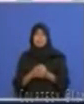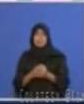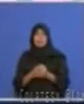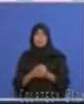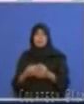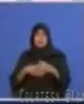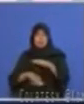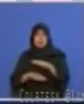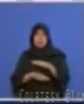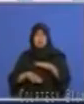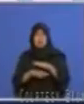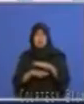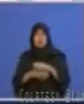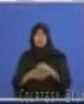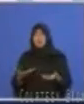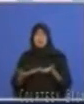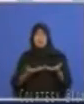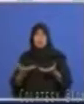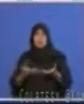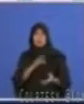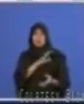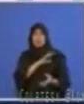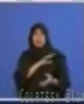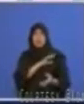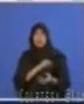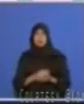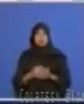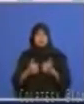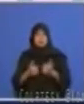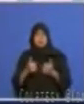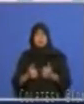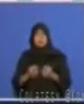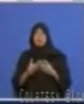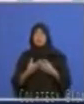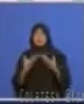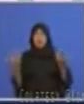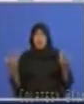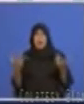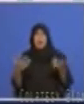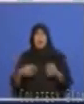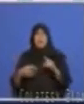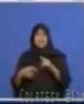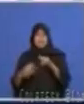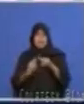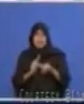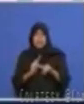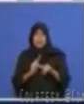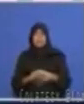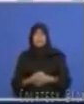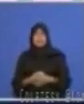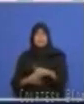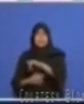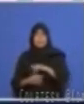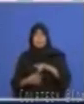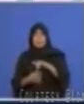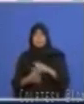paling mendasar adalah bagaimana Gubernur benar-benar membuka diri untuk kebersamaan kata ya waktunya